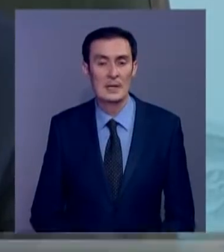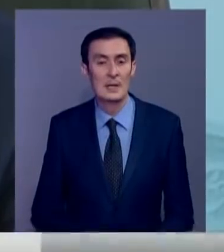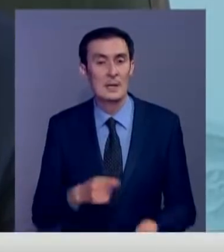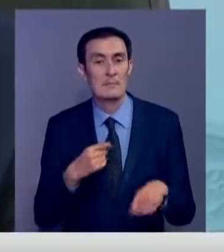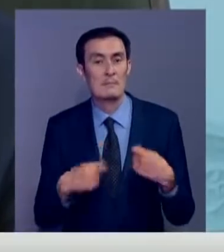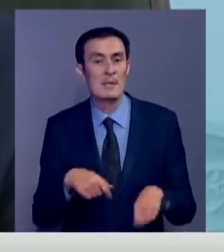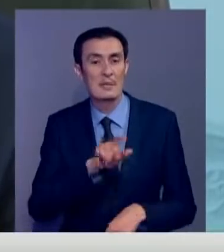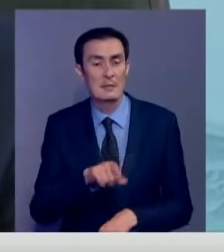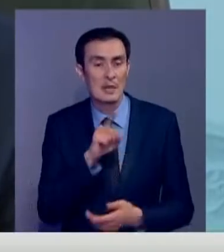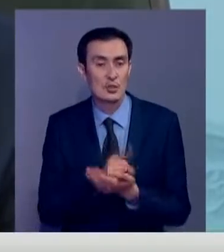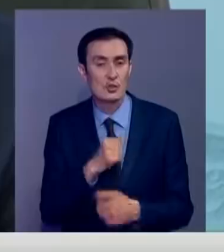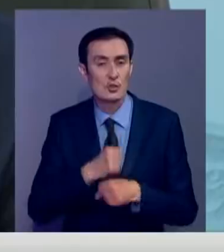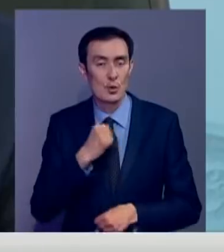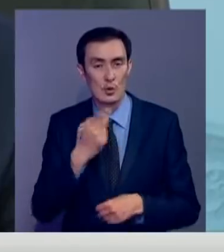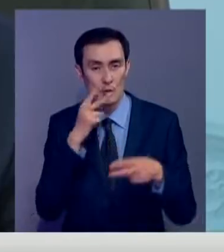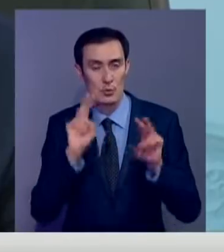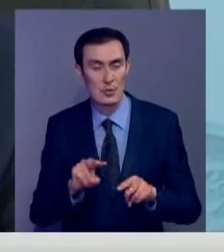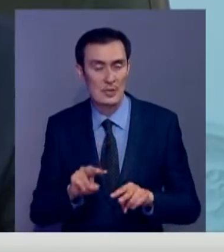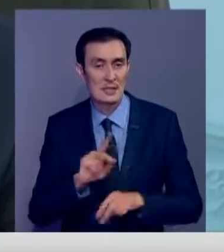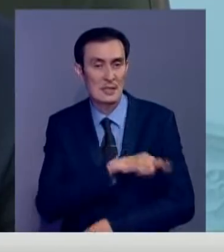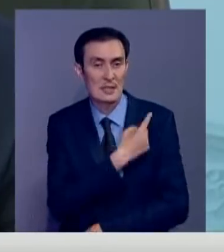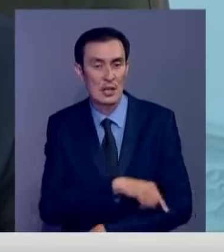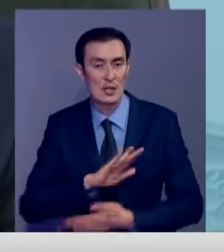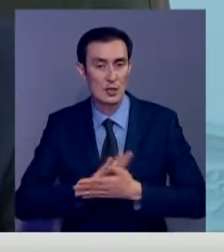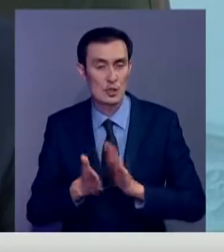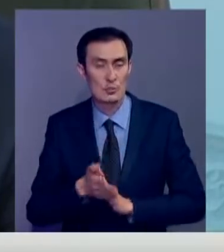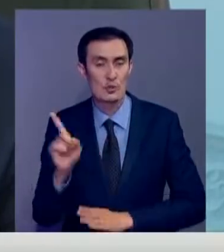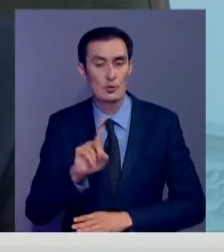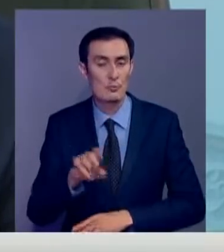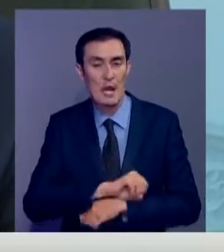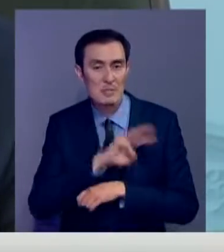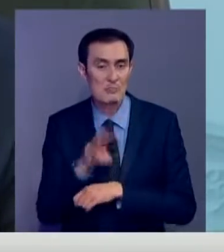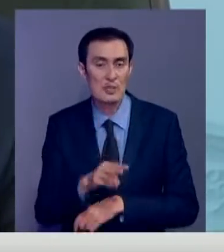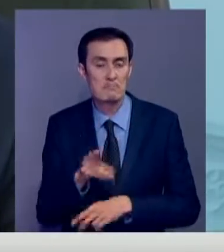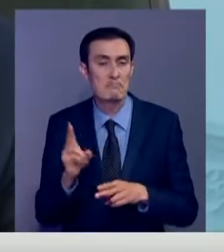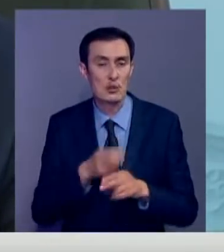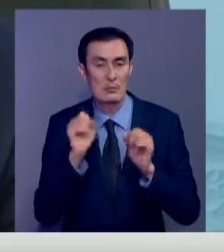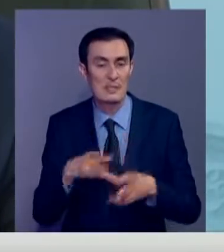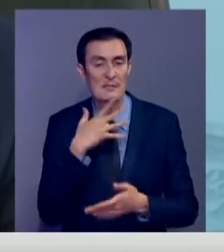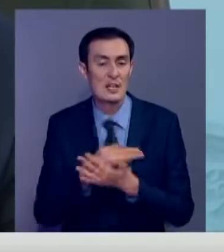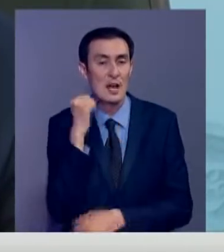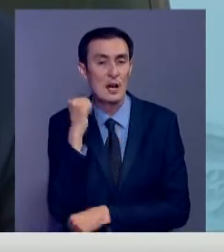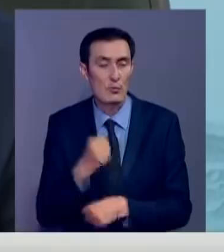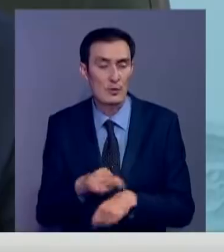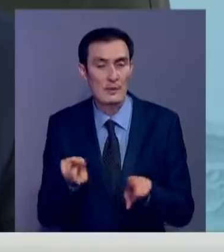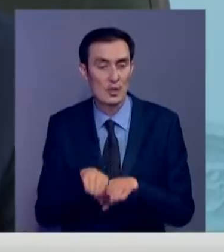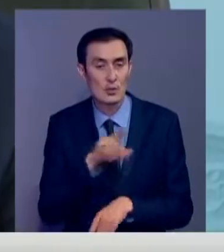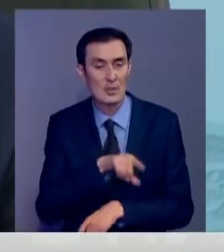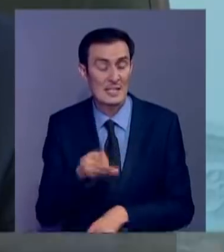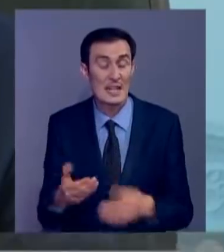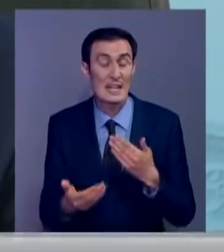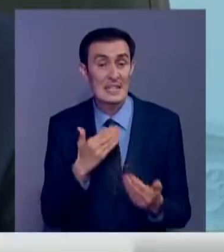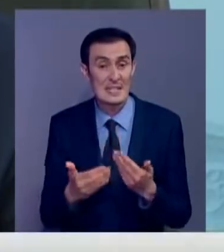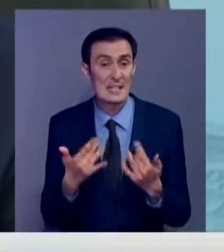Предприниматели должны строго соблюдать санитарно-дезинфекционный режим, чтобы обеспечить безопасность своих сотрудников и посетителей. В случае,